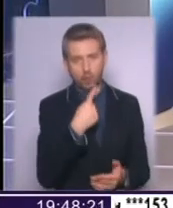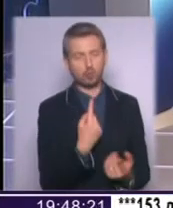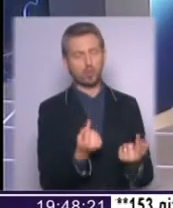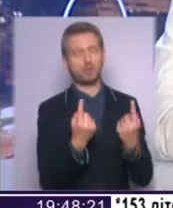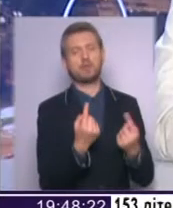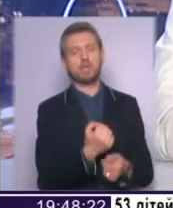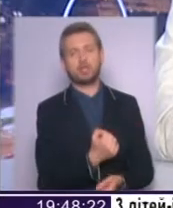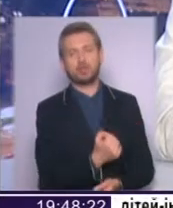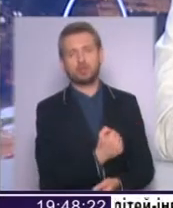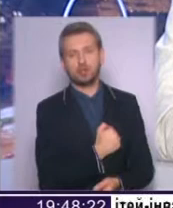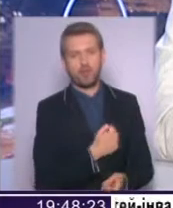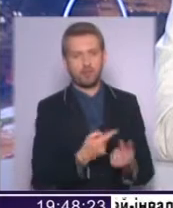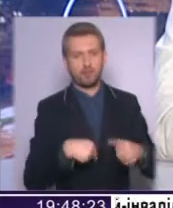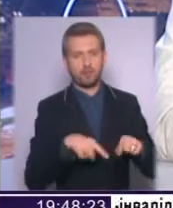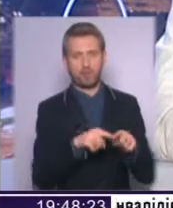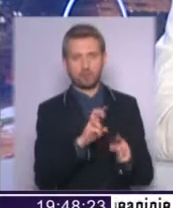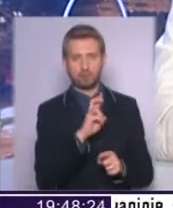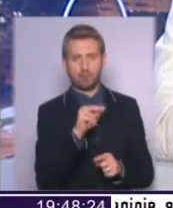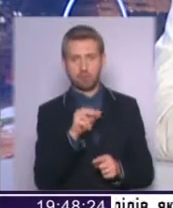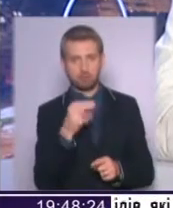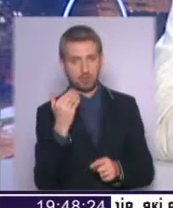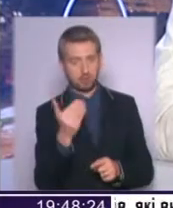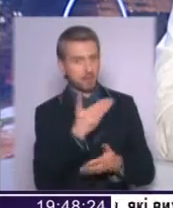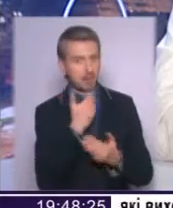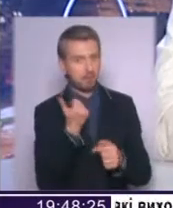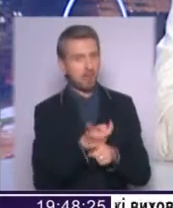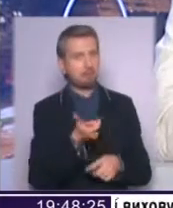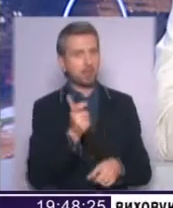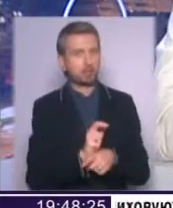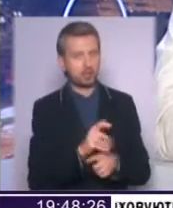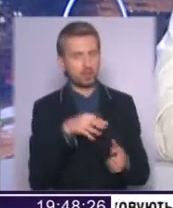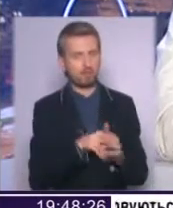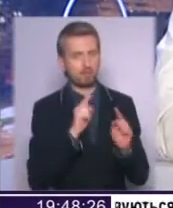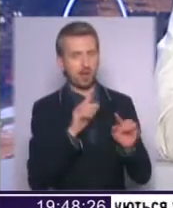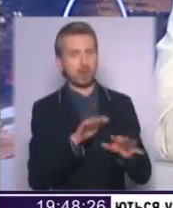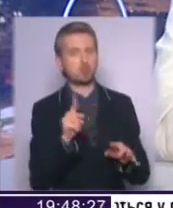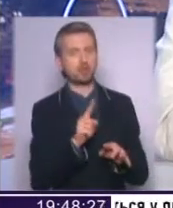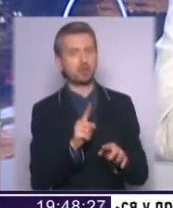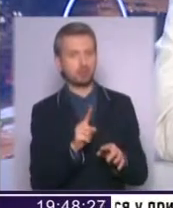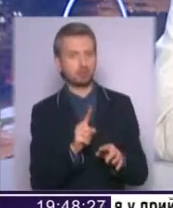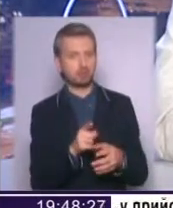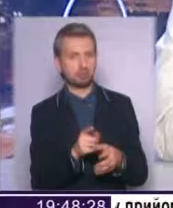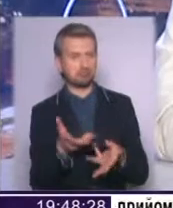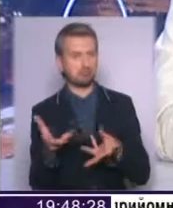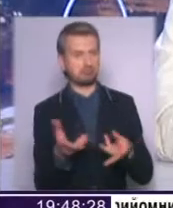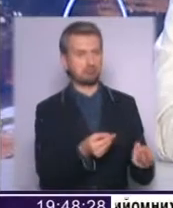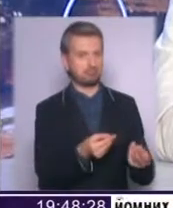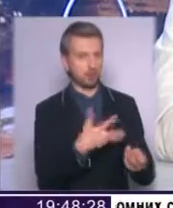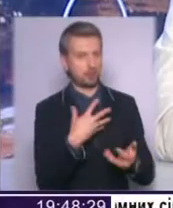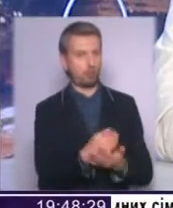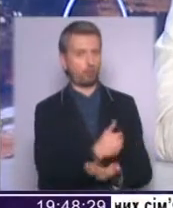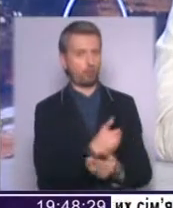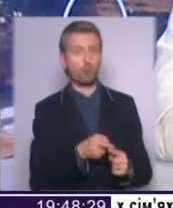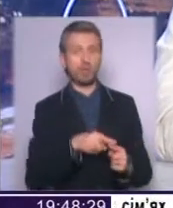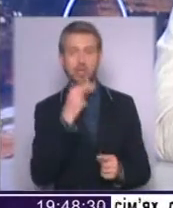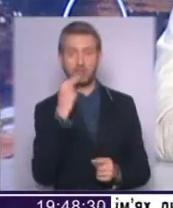жаль, фракція блоку Петра Порошенка не має більшості в парламенті, щоб диктувати свою волю. І це є вина